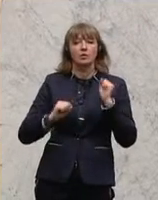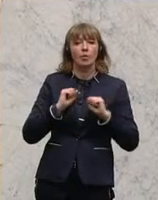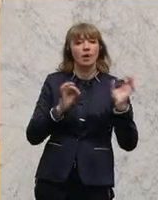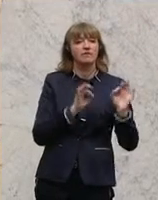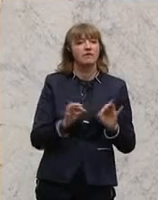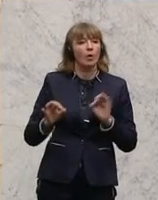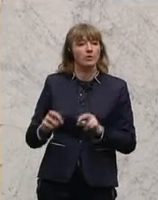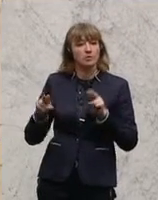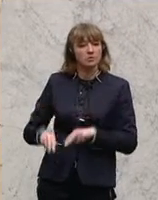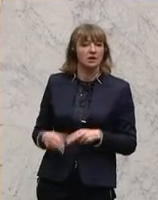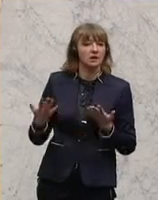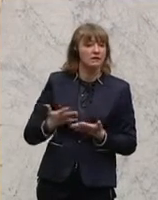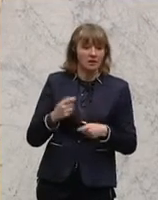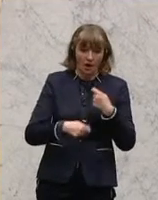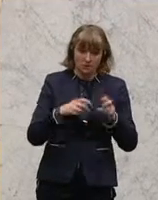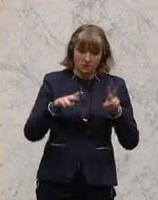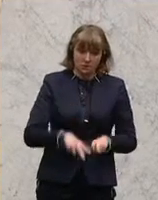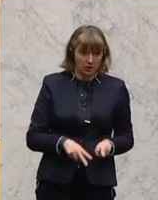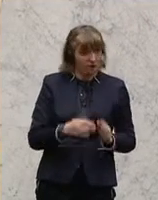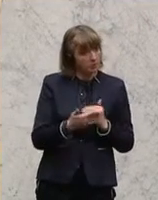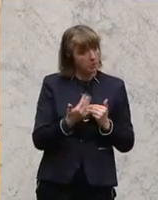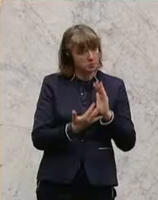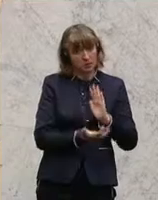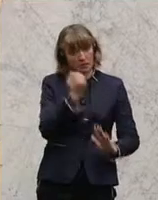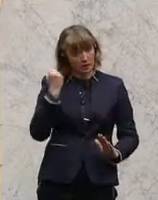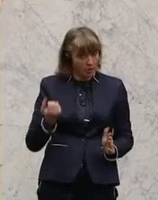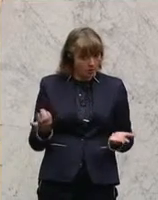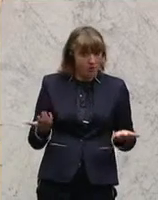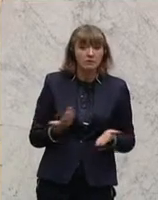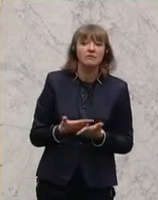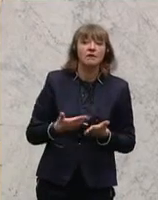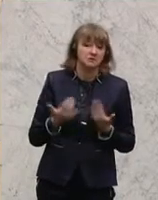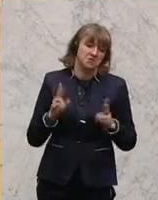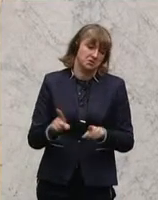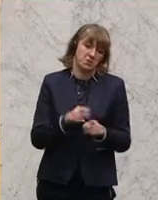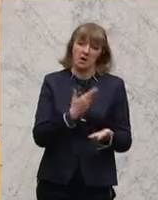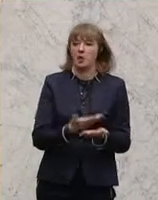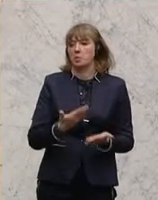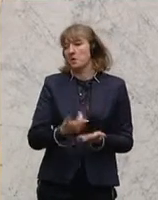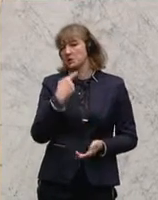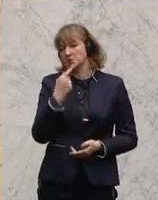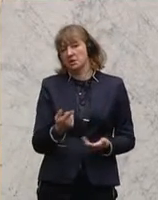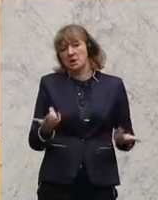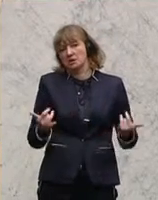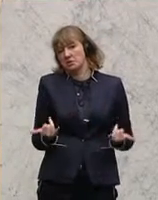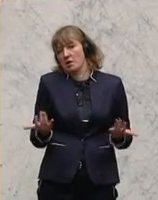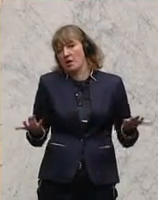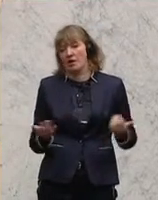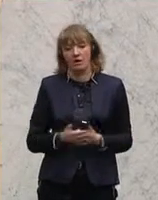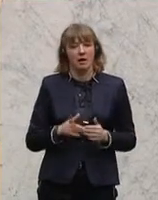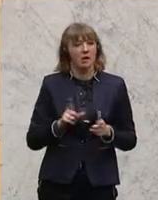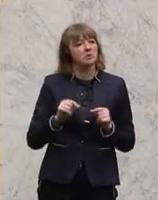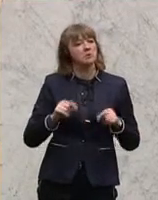das möglicherweise Arbeitsrechte aussetzt, liebe Sozialdemokratinnen? Das kann man mit der gleichen Argumentation befürworten.